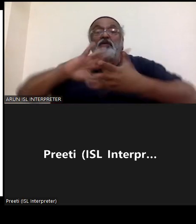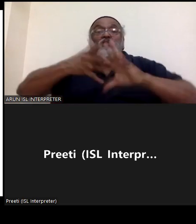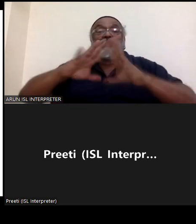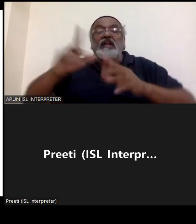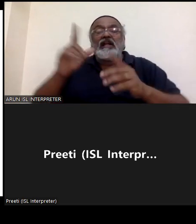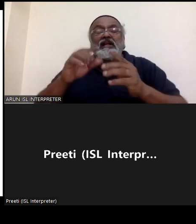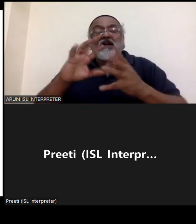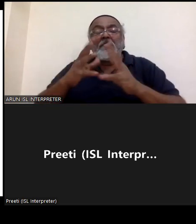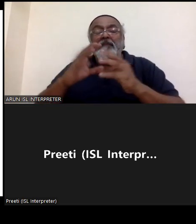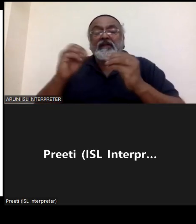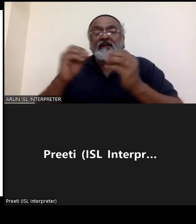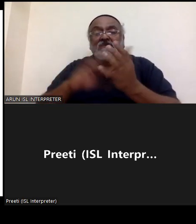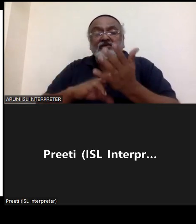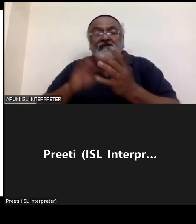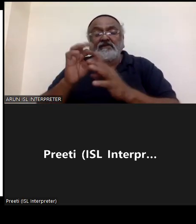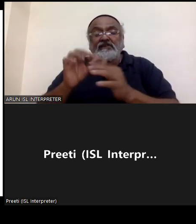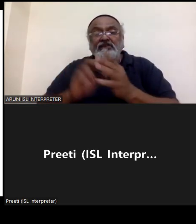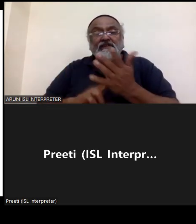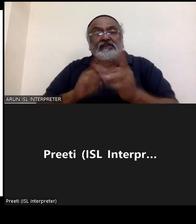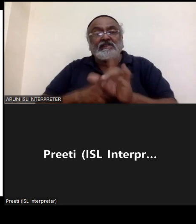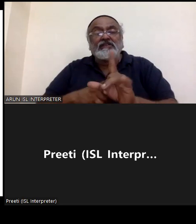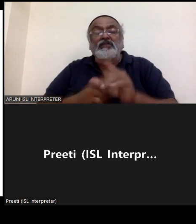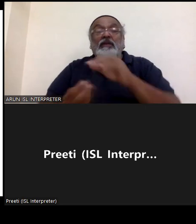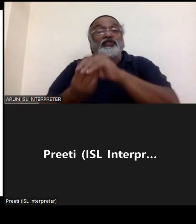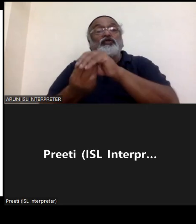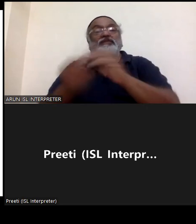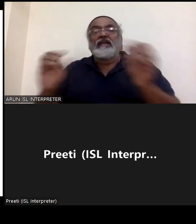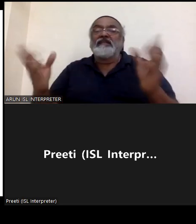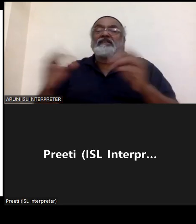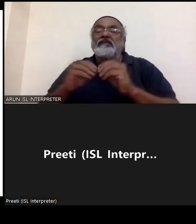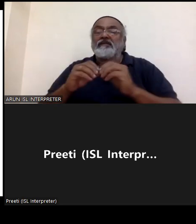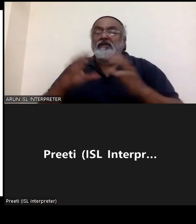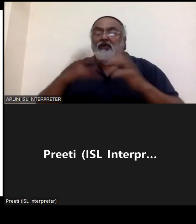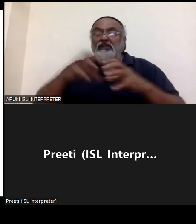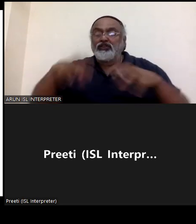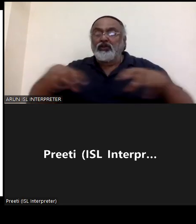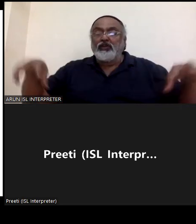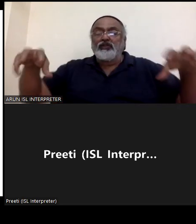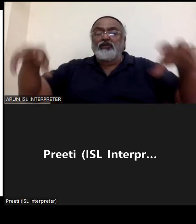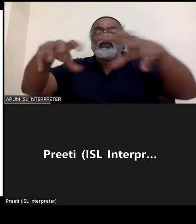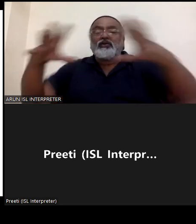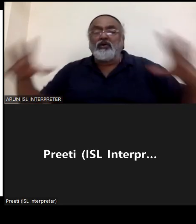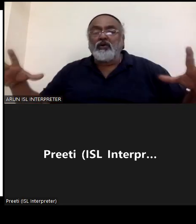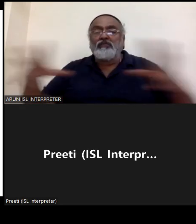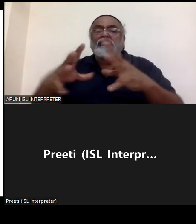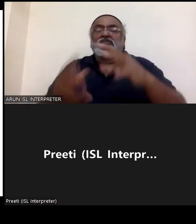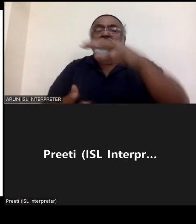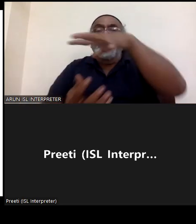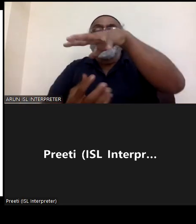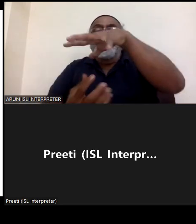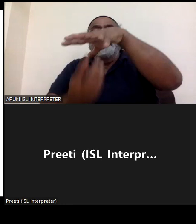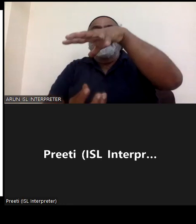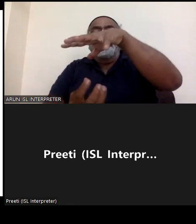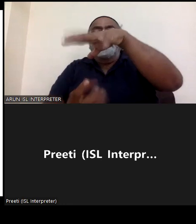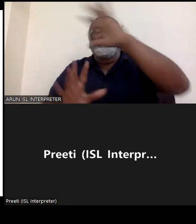work further. ठीक है? So that is how it's going to work. अब cooperative का प्रिंसिपल जो है